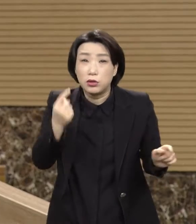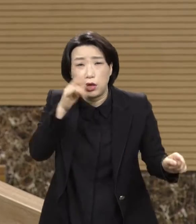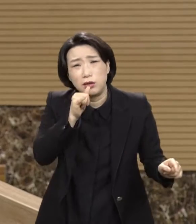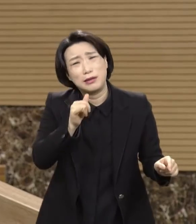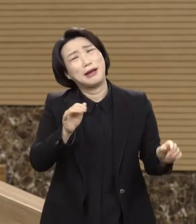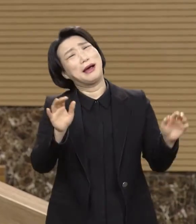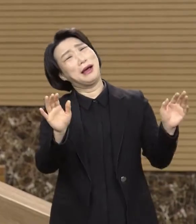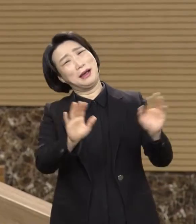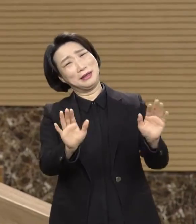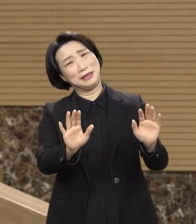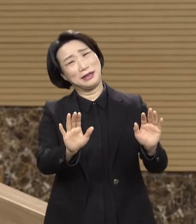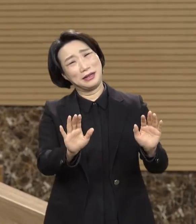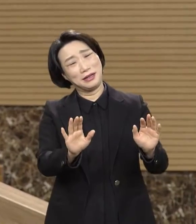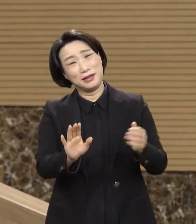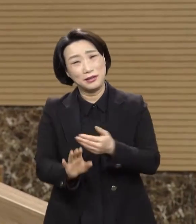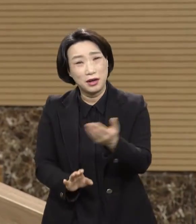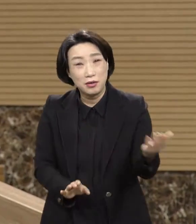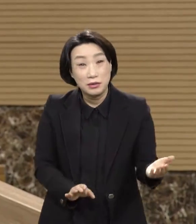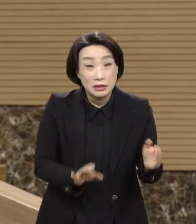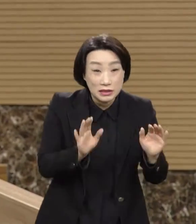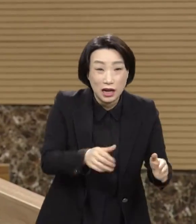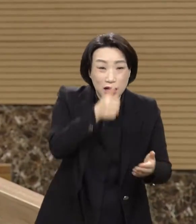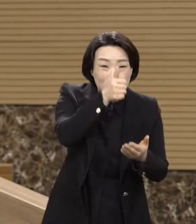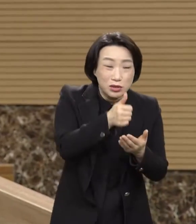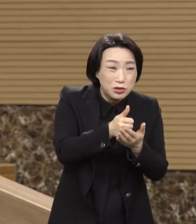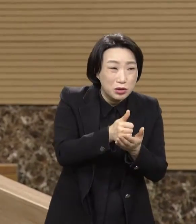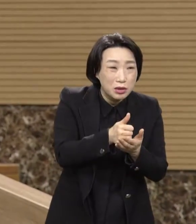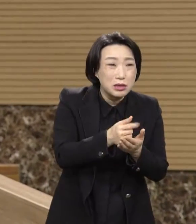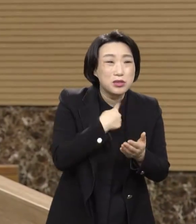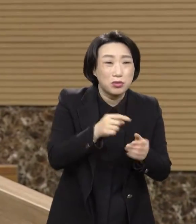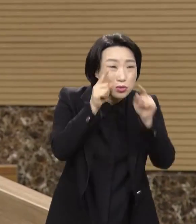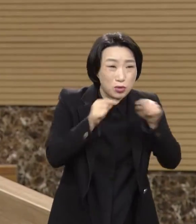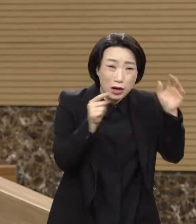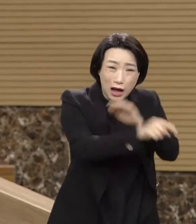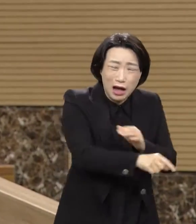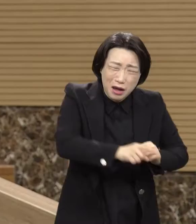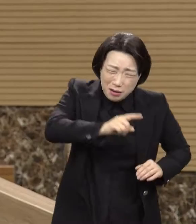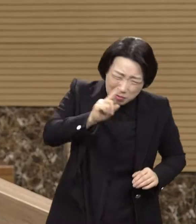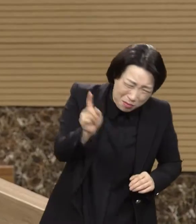지옥은 아무 것을 가지고도 나올 수 없어.